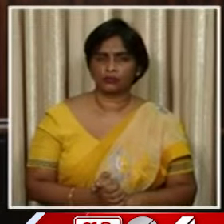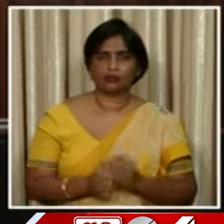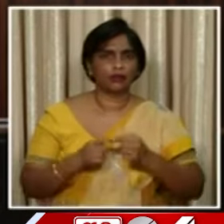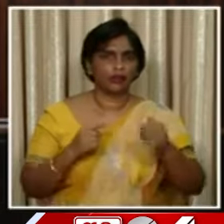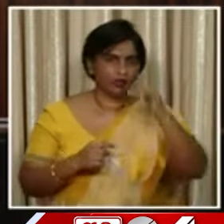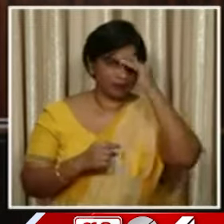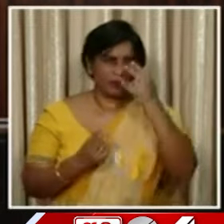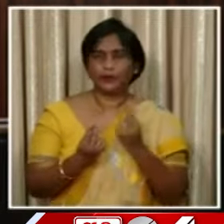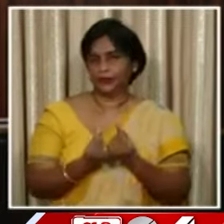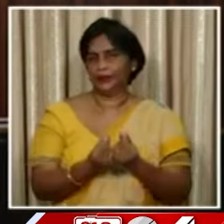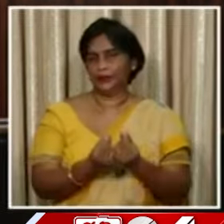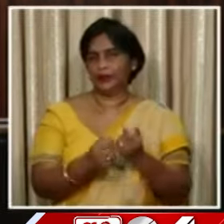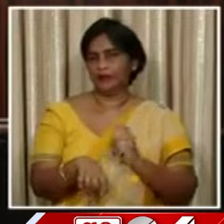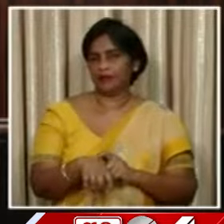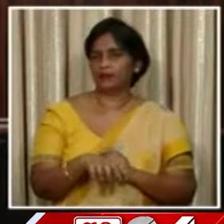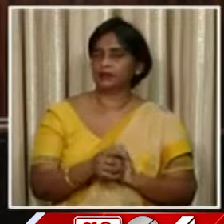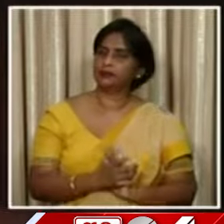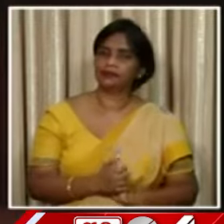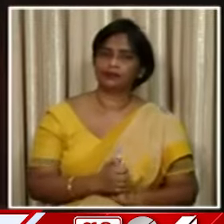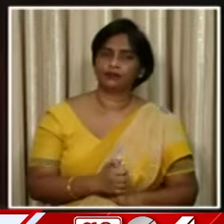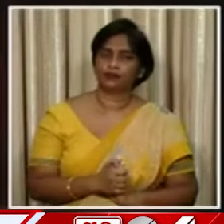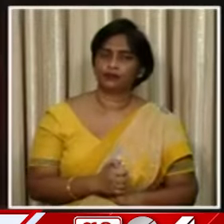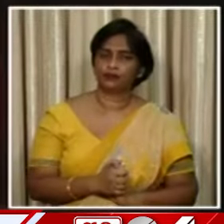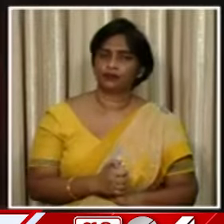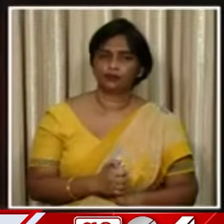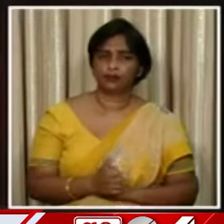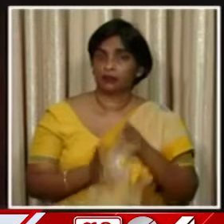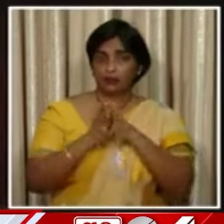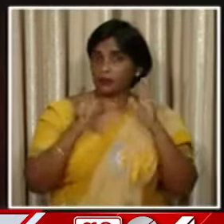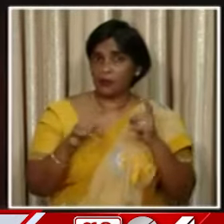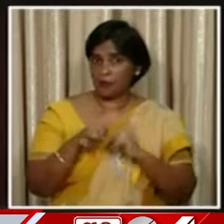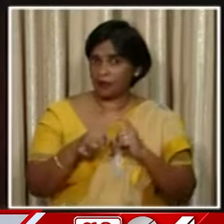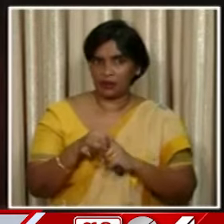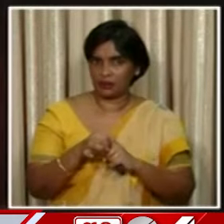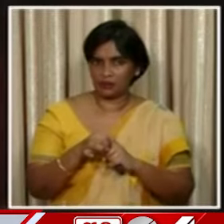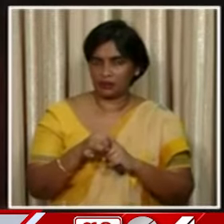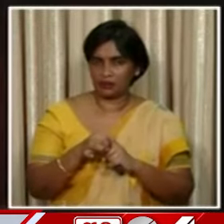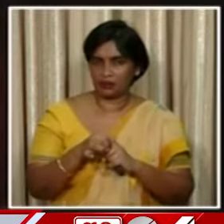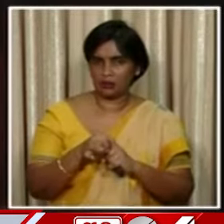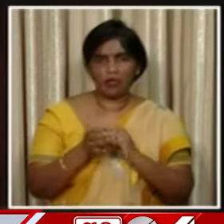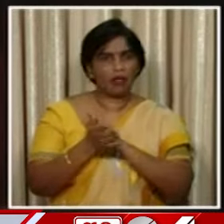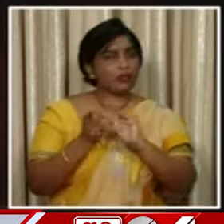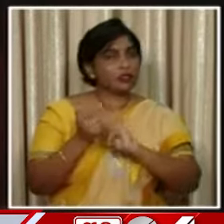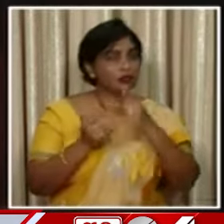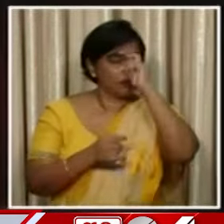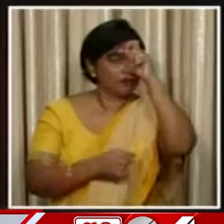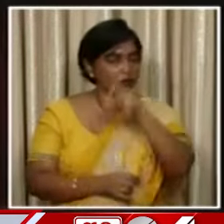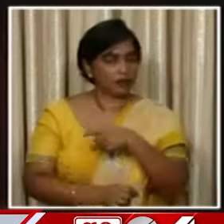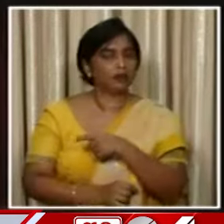ප්‍රශ්නායකතුමා ඉක්මන් කරන්න, මේක දැන් වෙලාව. කතානායකතුමා, මේක බරපතල ප්‍රශ්නයක්. හර්ෂ ඩිසිල්වා